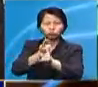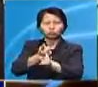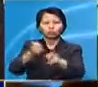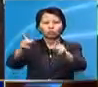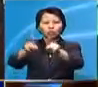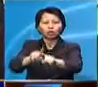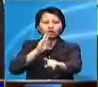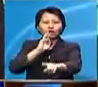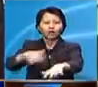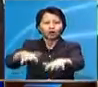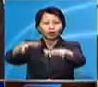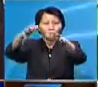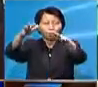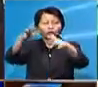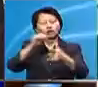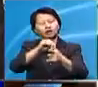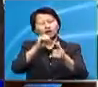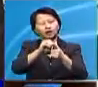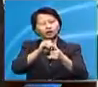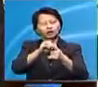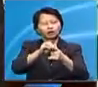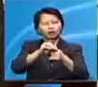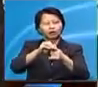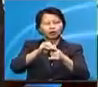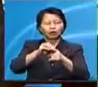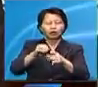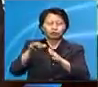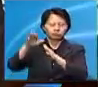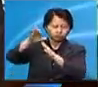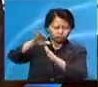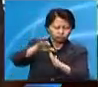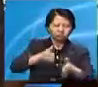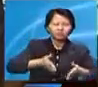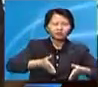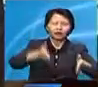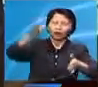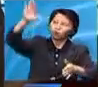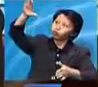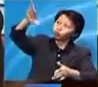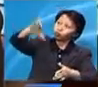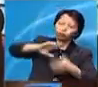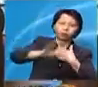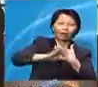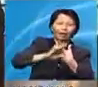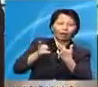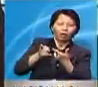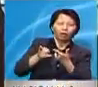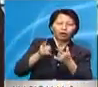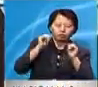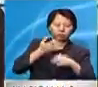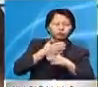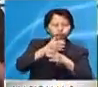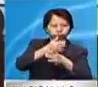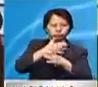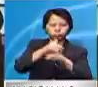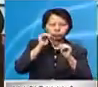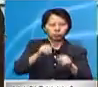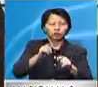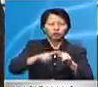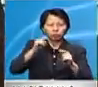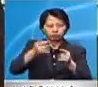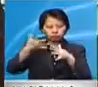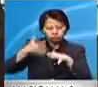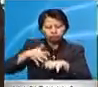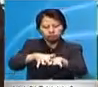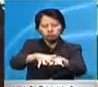ataupun Keadaan curun jalan yang berbahaya di seluruh negara in di anara yang kita boleh berkongsi maklumat Perlu integrate